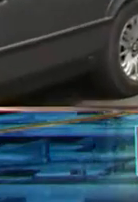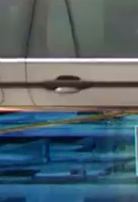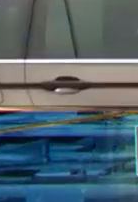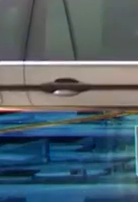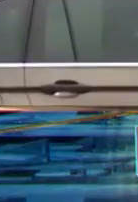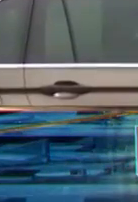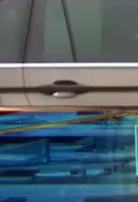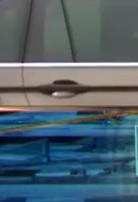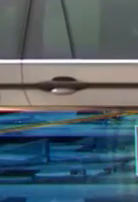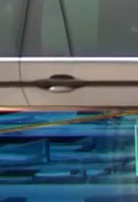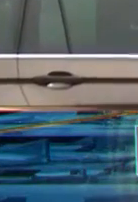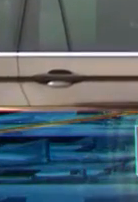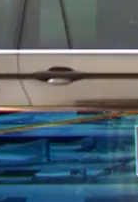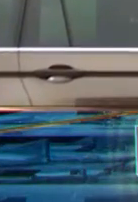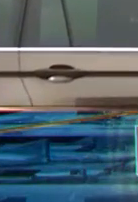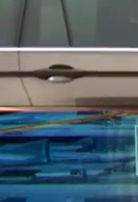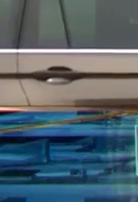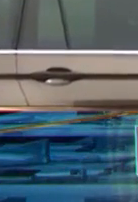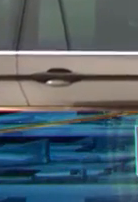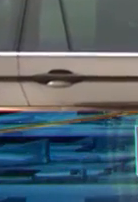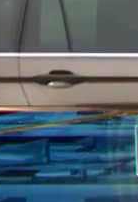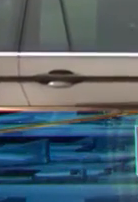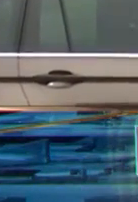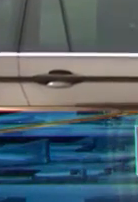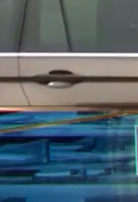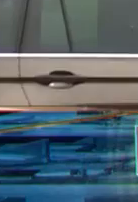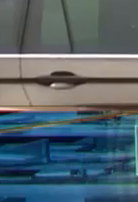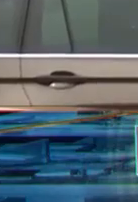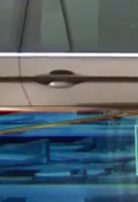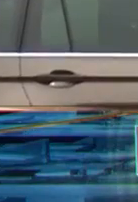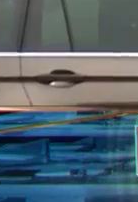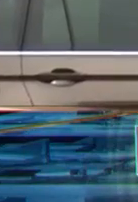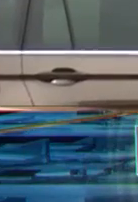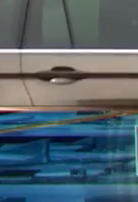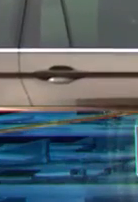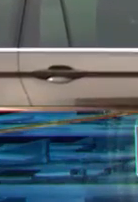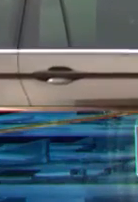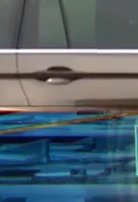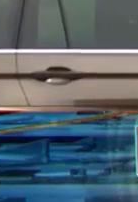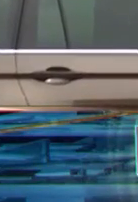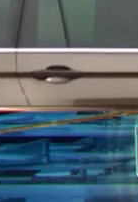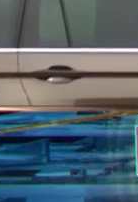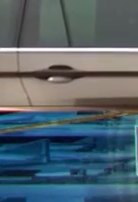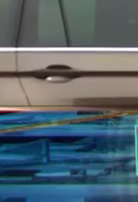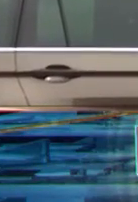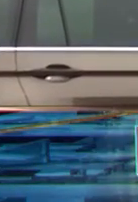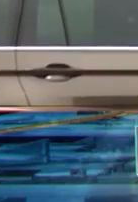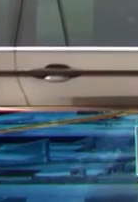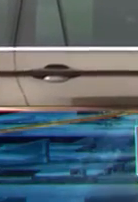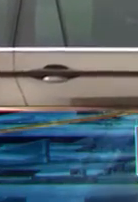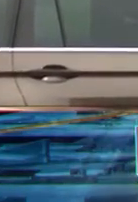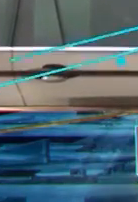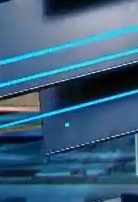жүр. Көлік жағынан енді әрине қиындықтар біраз болды бізде. Волонтерлердің арқасында қазіргі уақытта біраз бізге жақсы